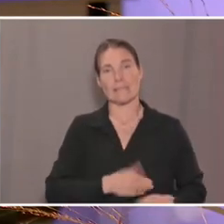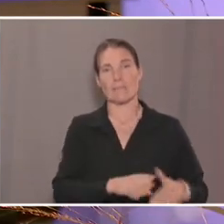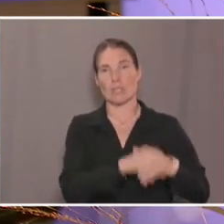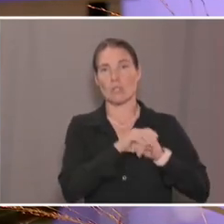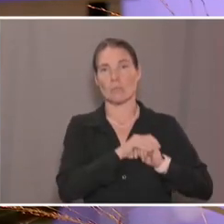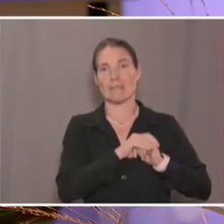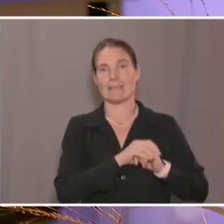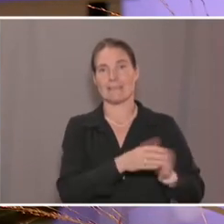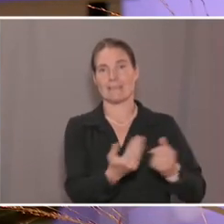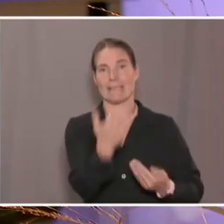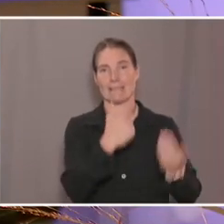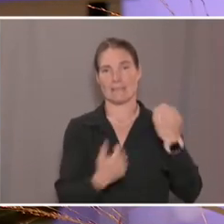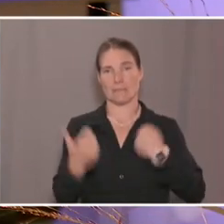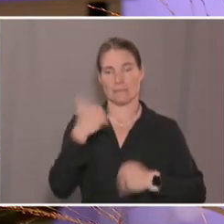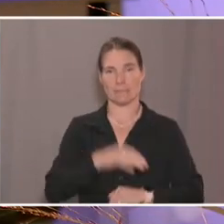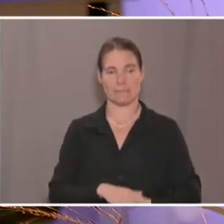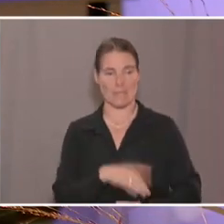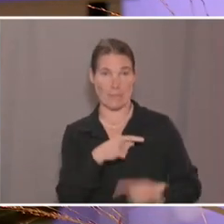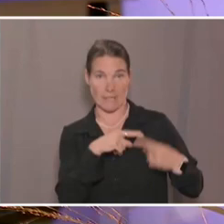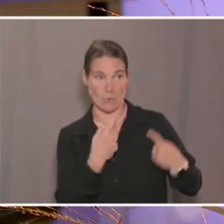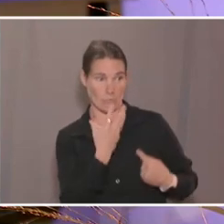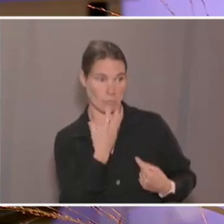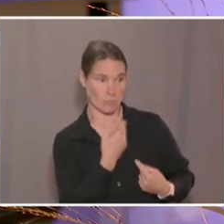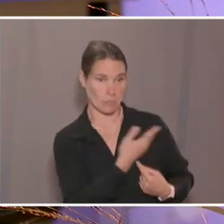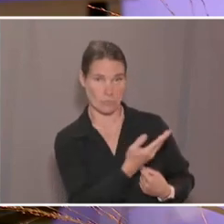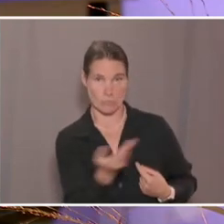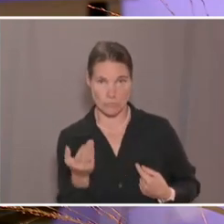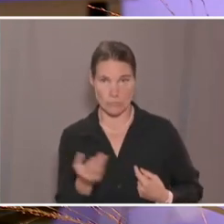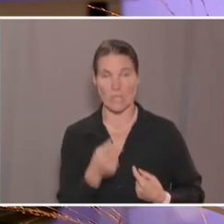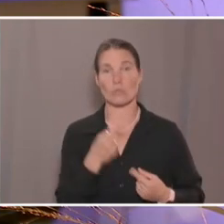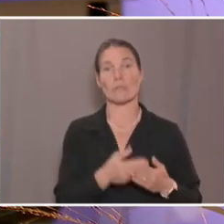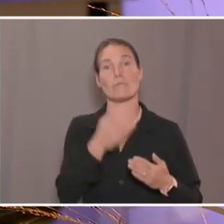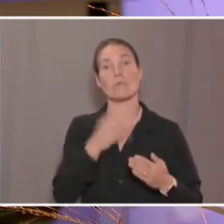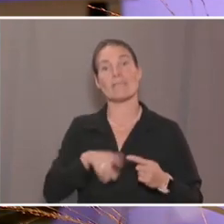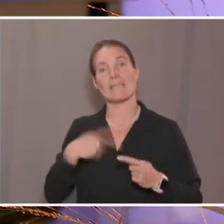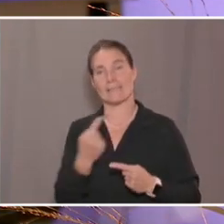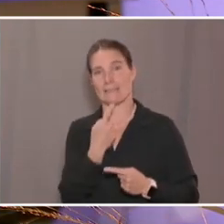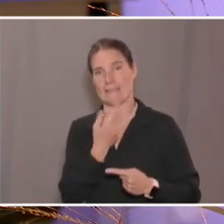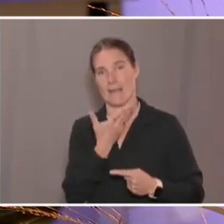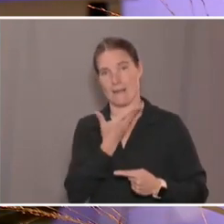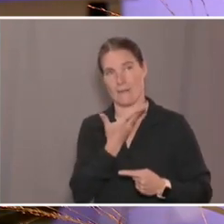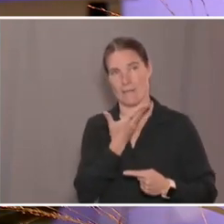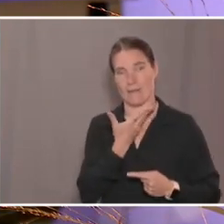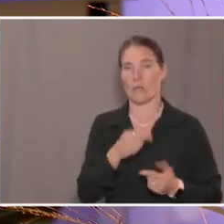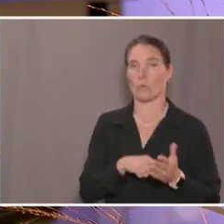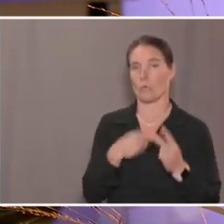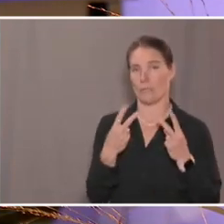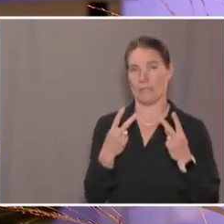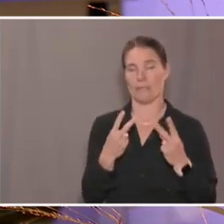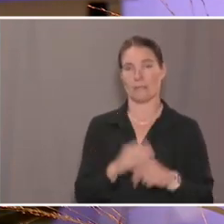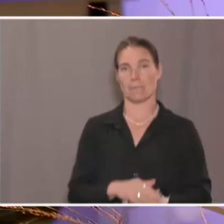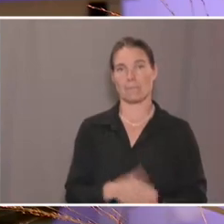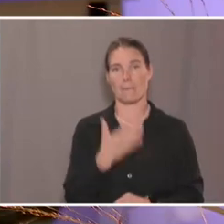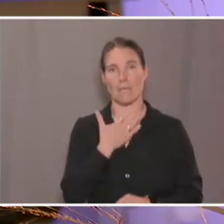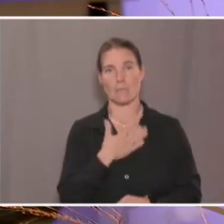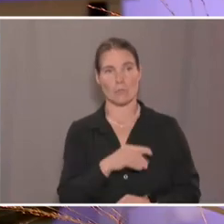Worte sollten natürlich dem Glückwunsch gelten. Ich will aber trotzdem vorher was anderes sagen, weil mir das so wichtig ist. Ich will mich bei Ihnen, lieber Herr Professor